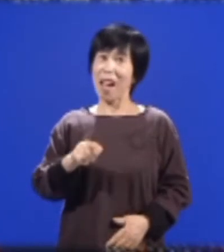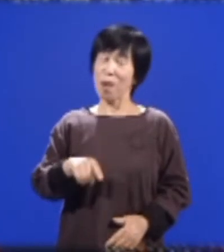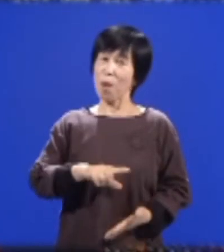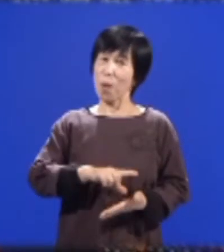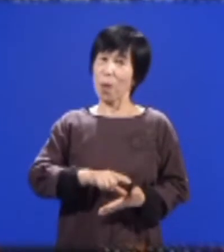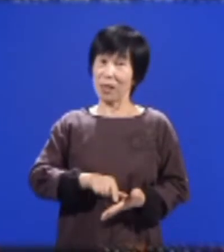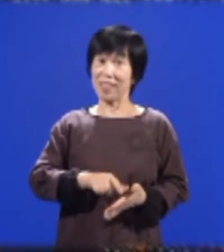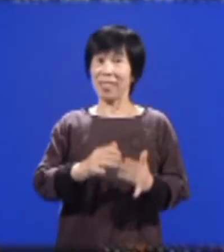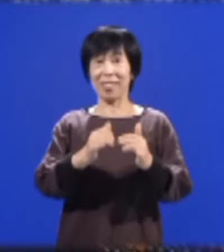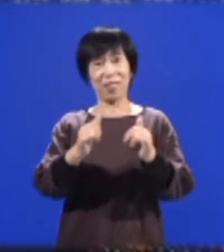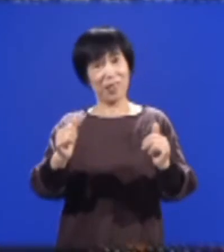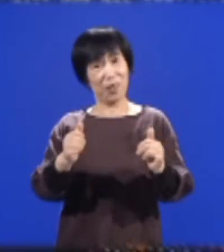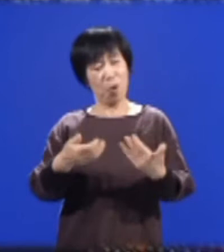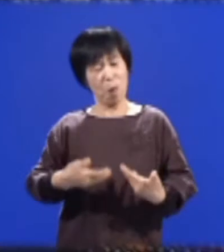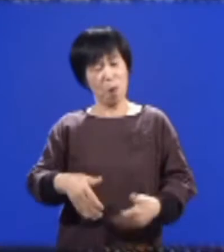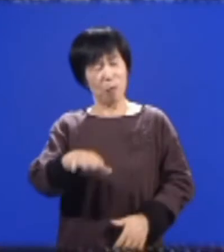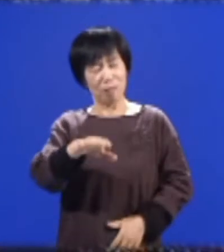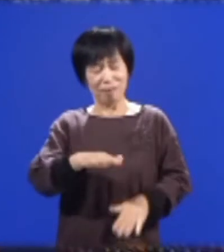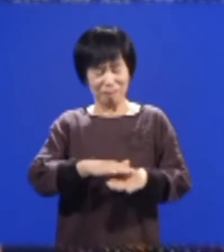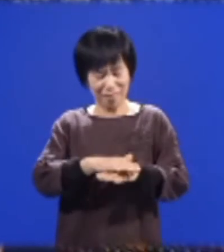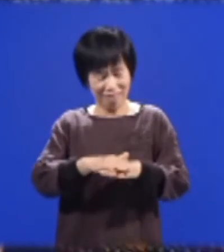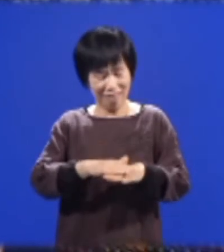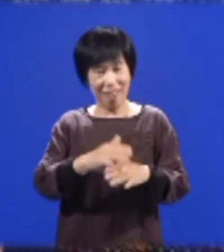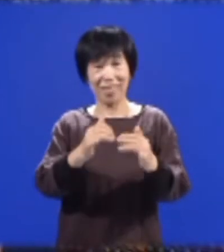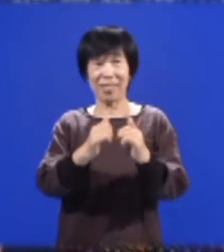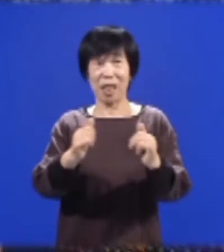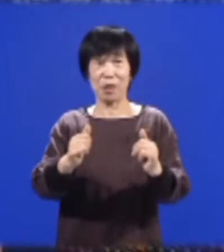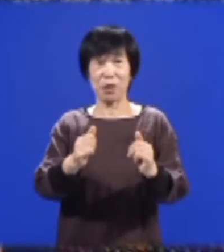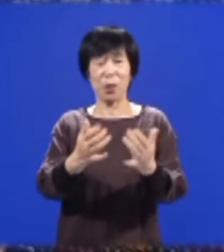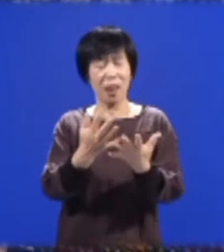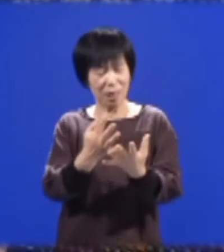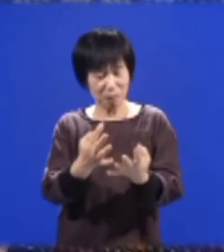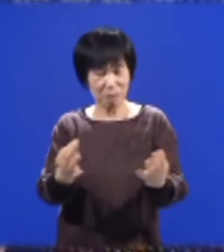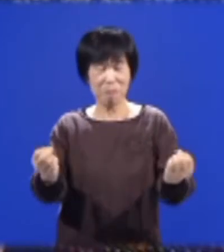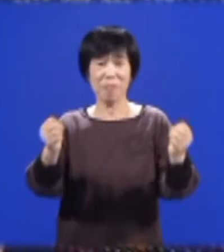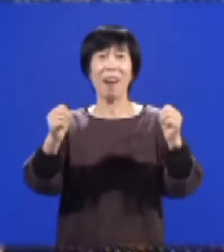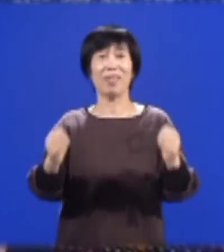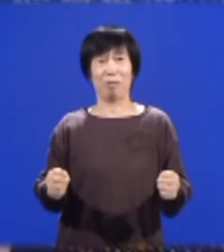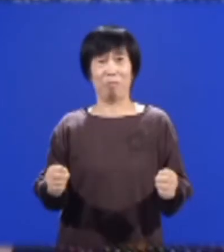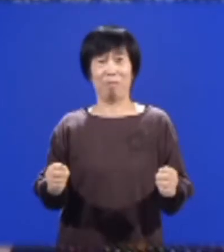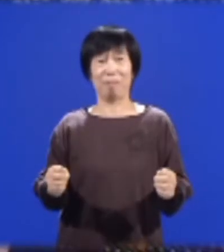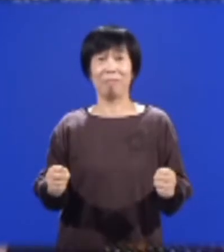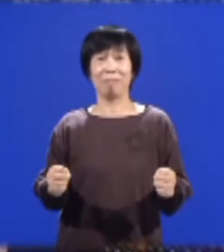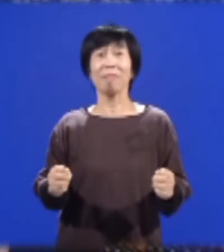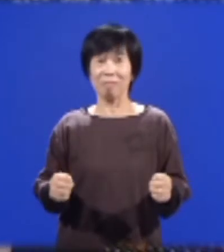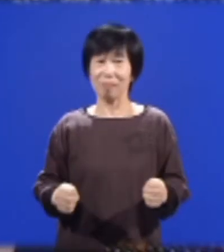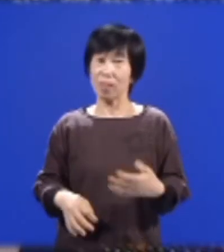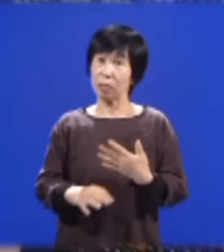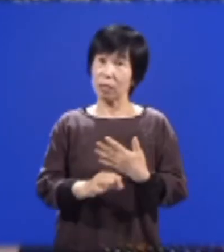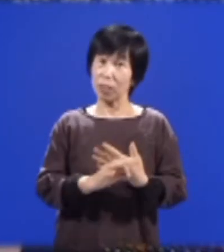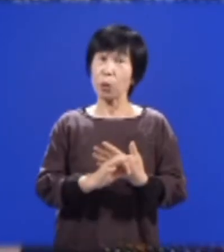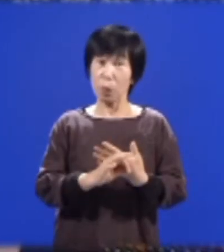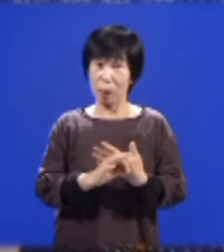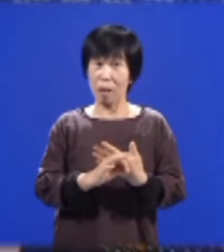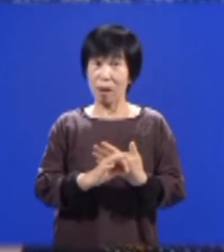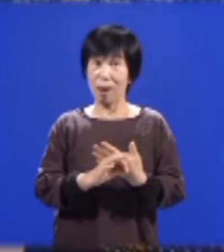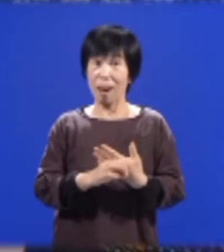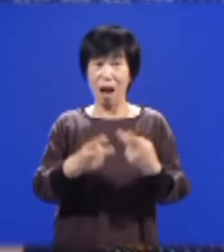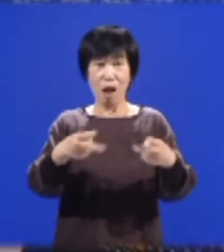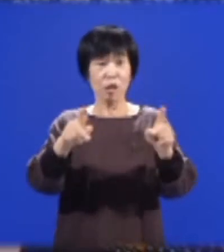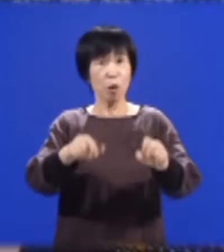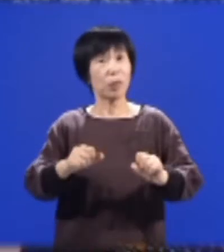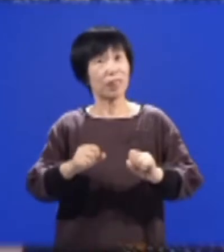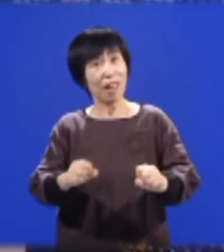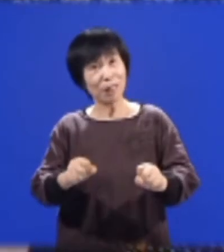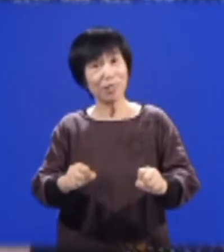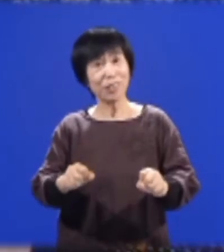ですね、郷土愛に燃えてる人が結構多いんじゃないかなっていうのを私は思ってます。そういう意味でね、塩浜は